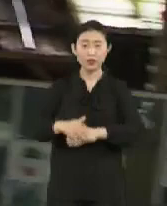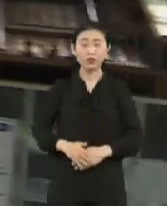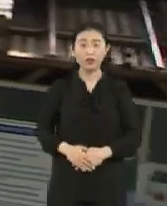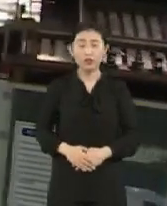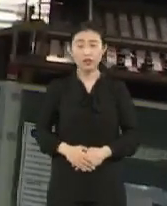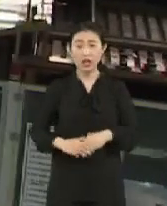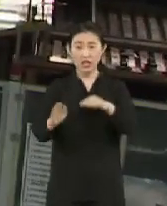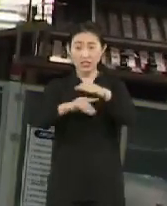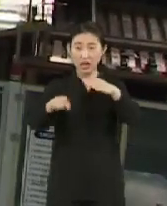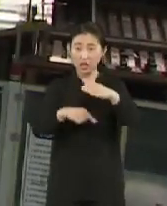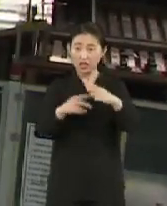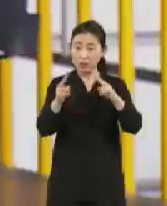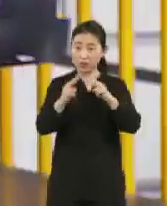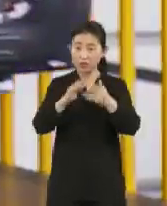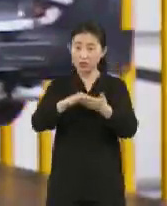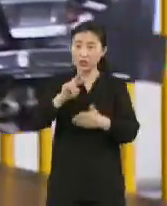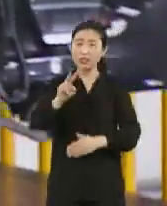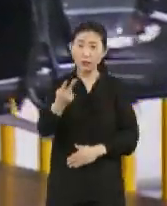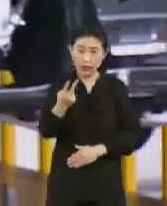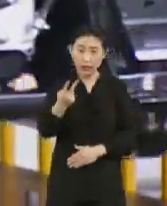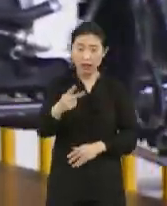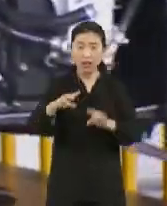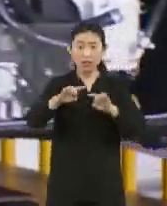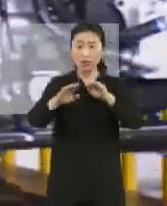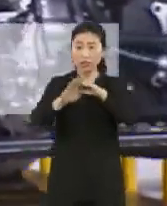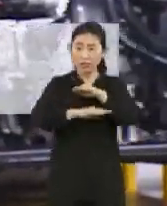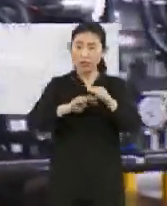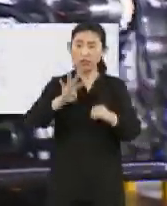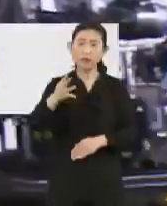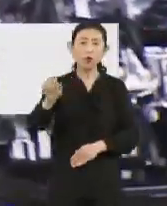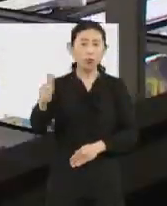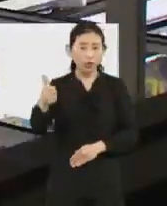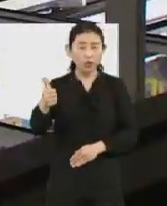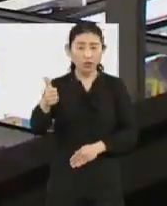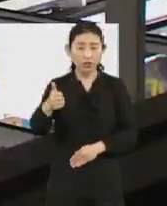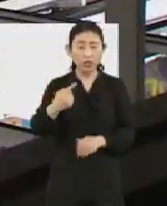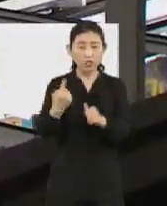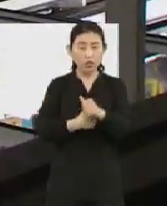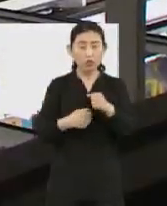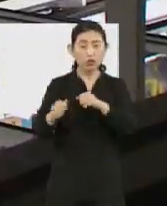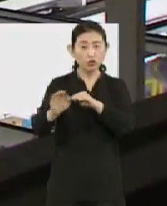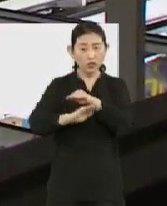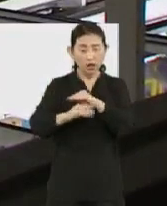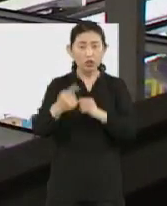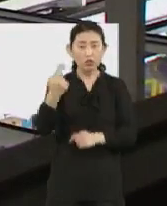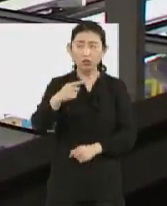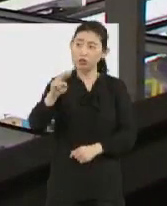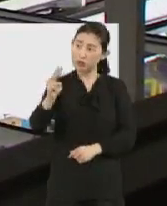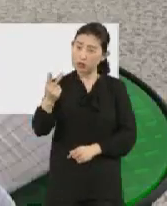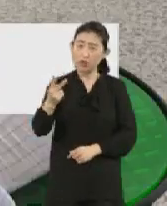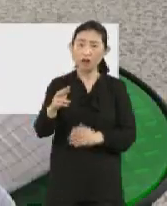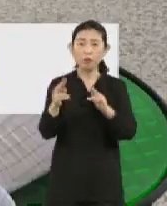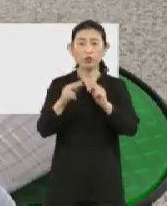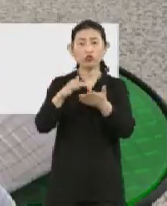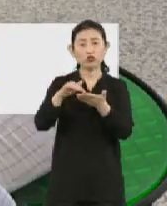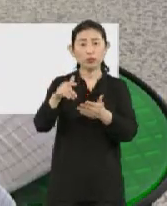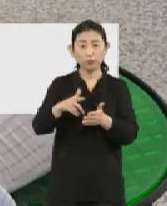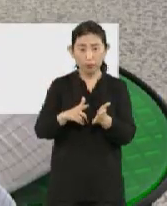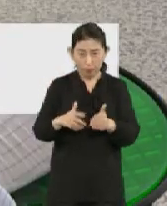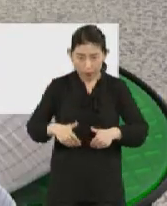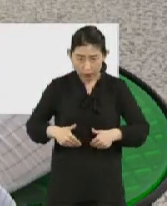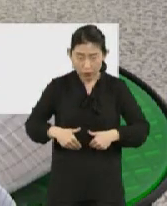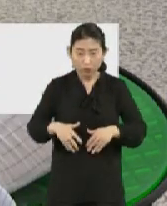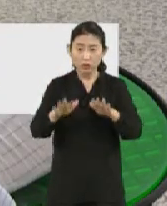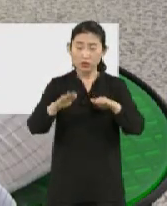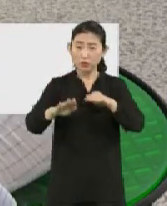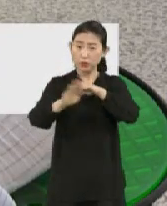내연기관 차량에 들어가는 반도체는 200여 개지만 전기차는 4, 500개, 자율주행차는 1,000개에서 2,000개까지 필요합니다.